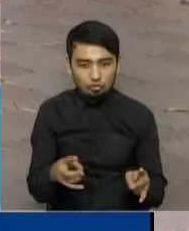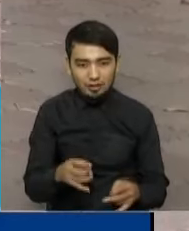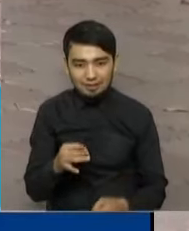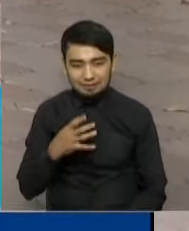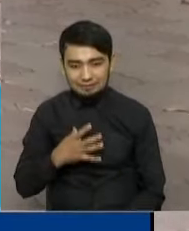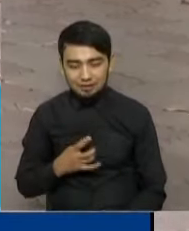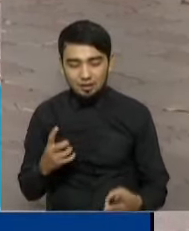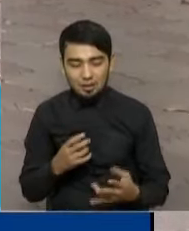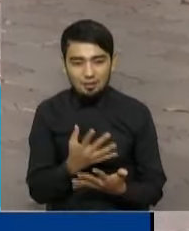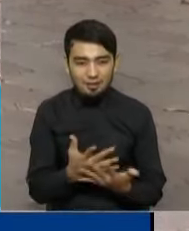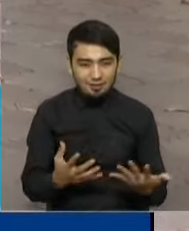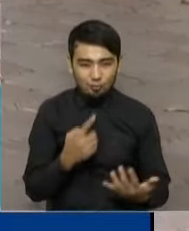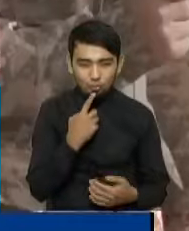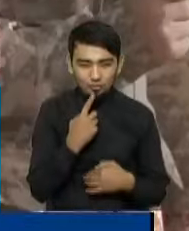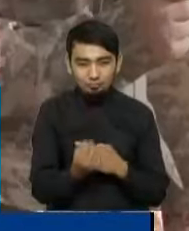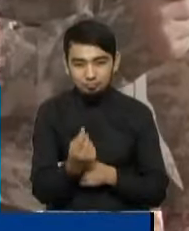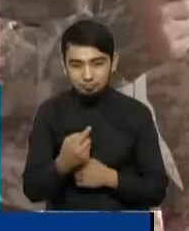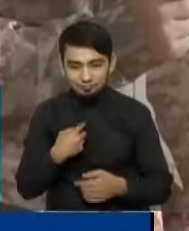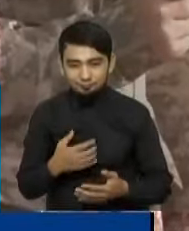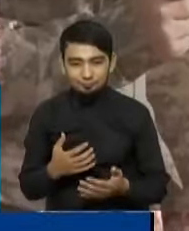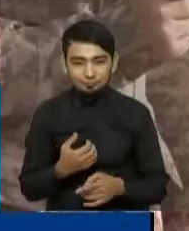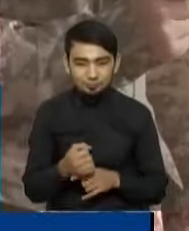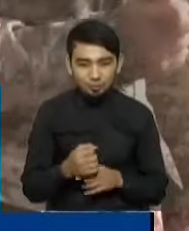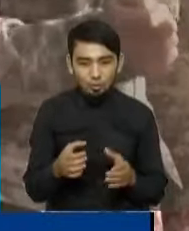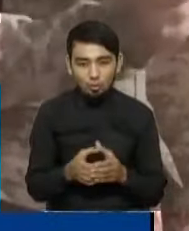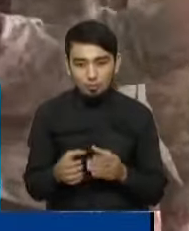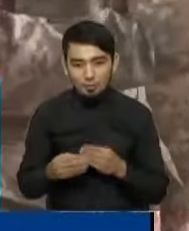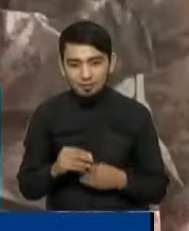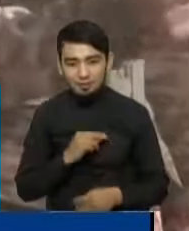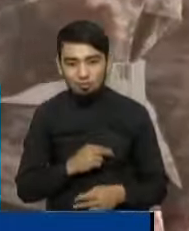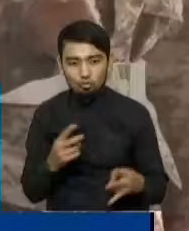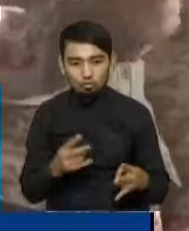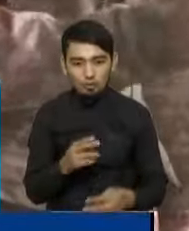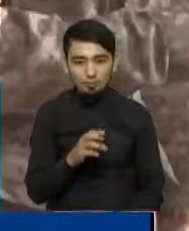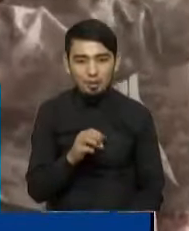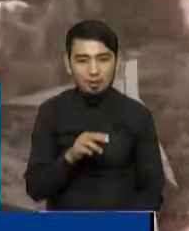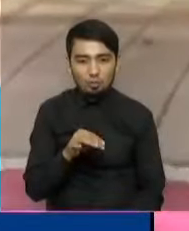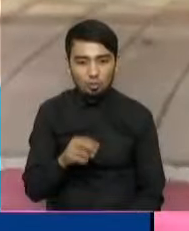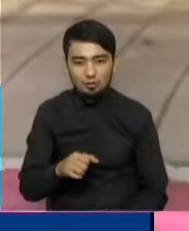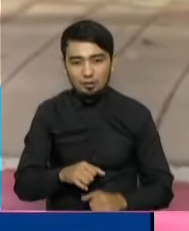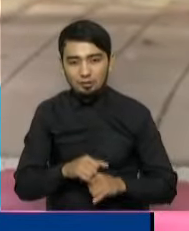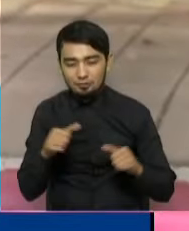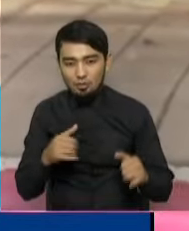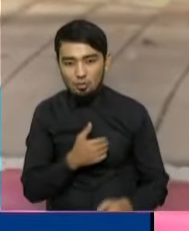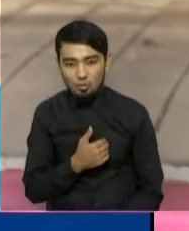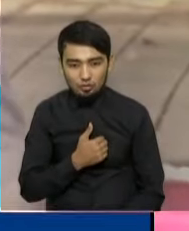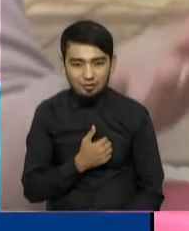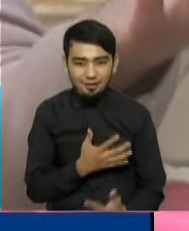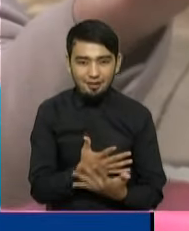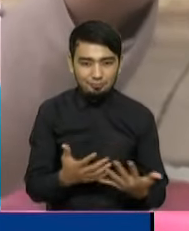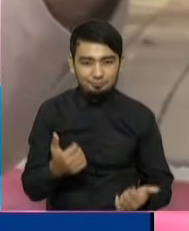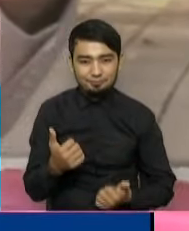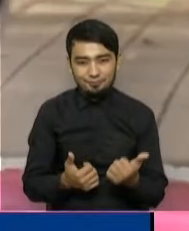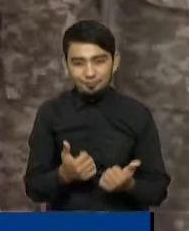керек. Бірлесе түрлі қиындықты еңсеріп, топтасып жұмыс істеуге баулиды. Патриоттық рухты арттыруға септігін тигізетін осындай